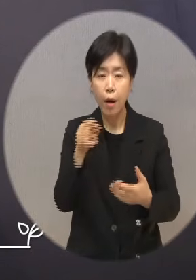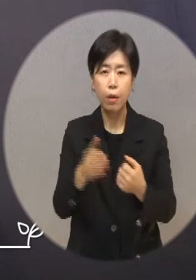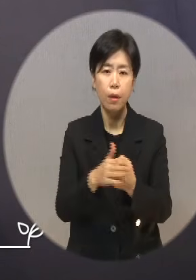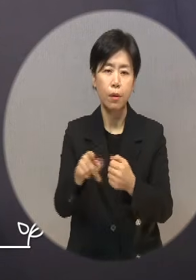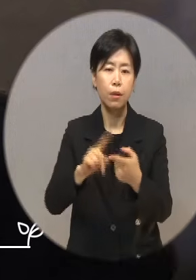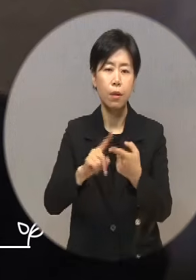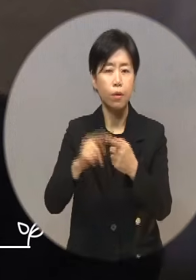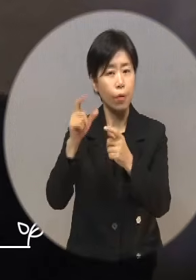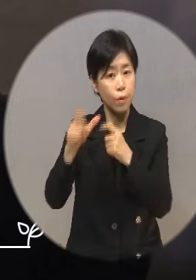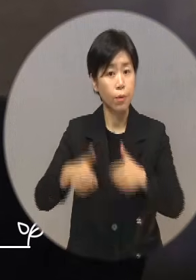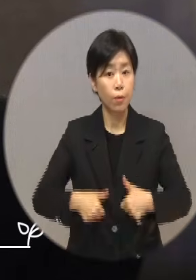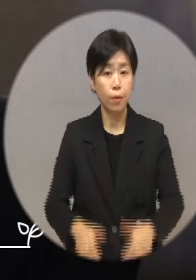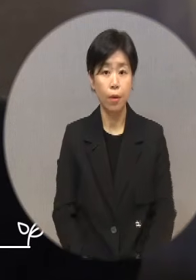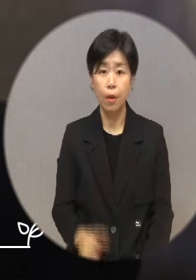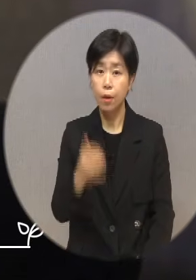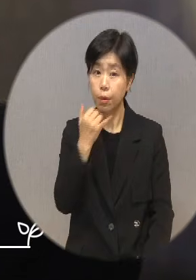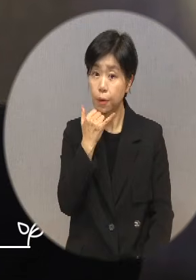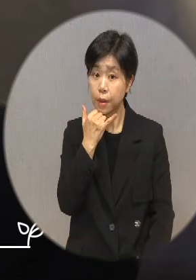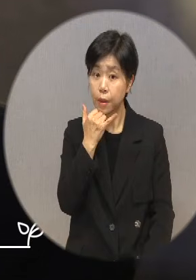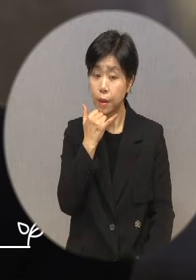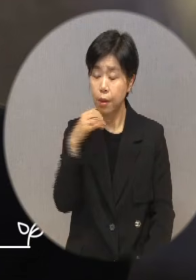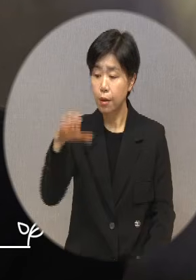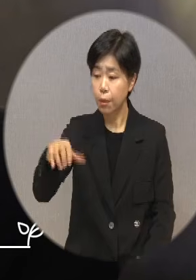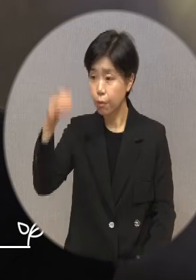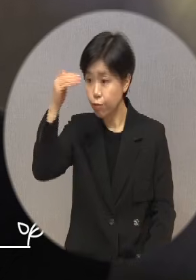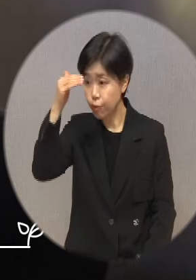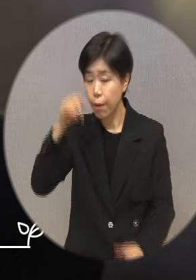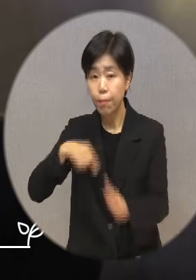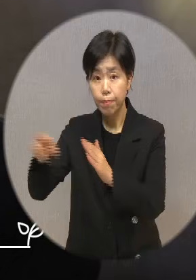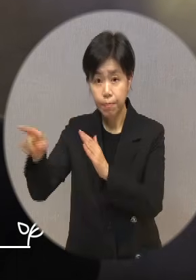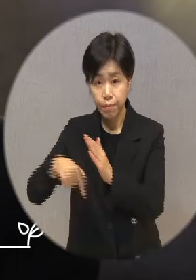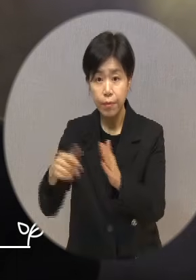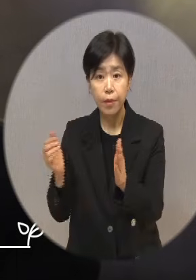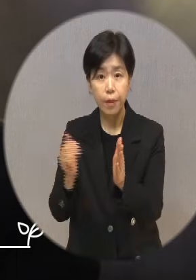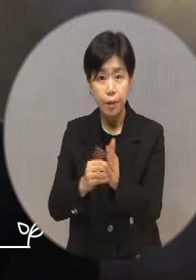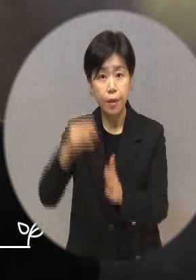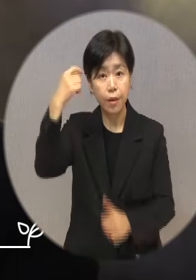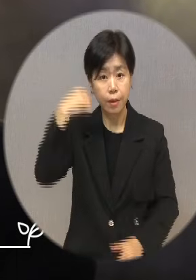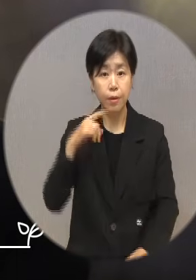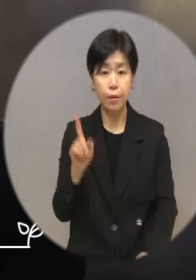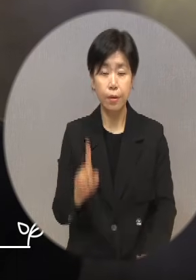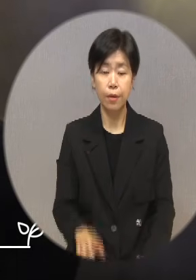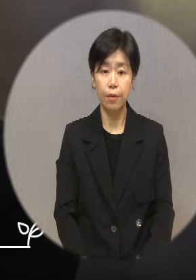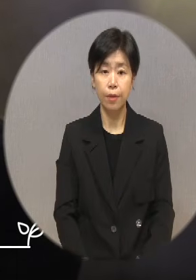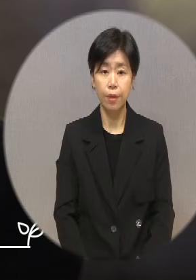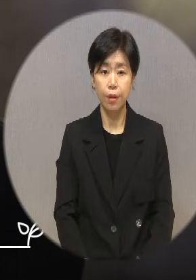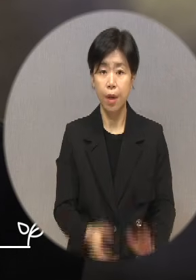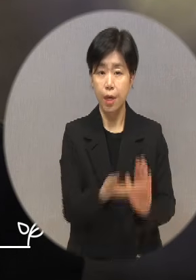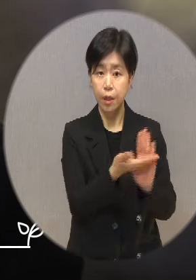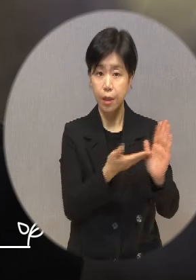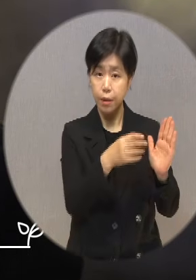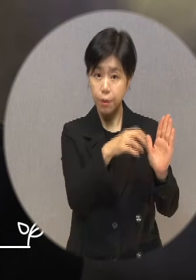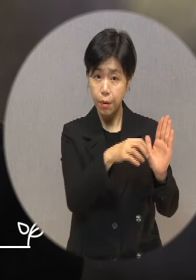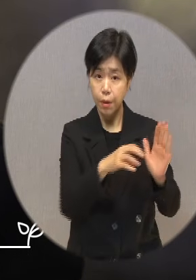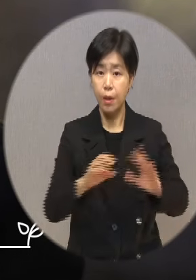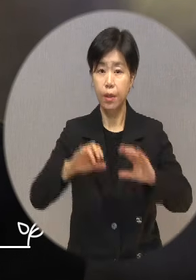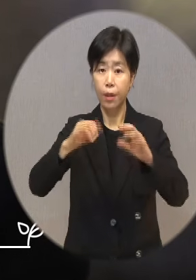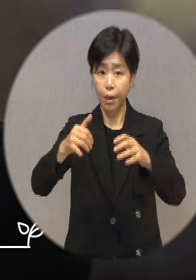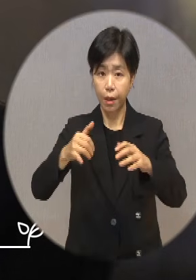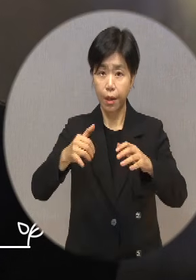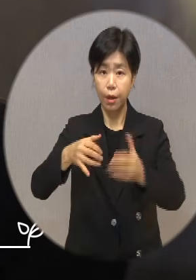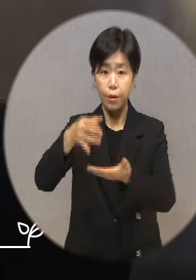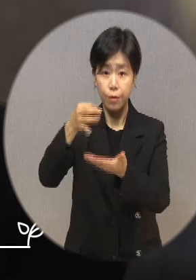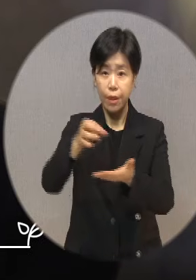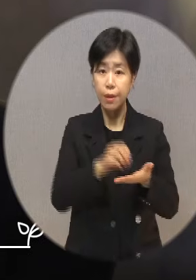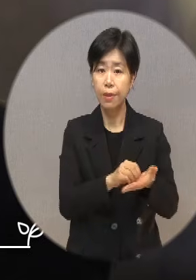생각이 듭니다. 이번 독일 이제 출장을 와서 느꼈던 거는 DMZ 세계유산